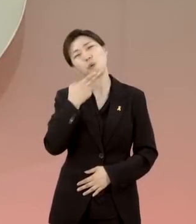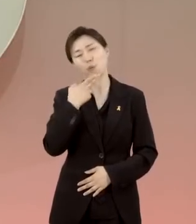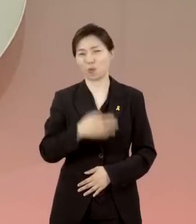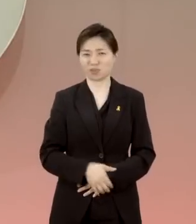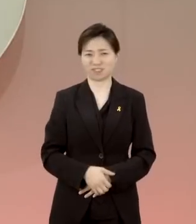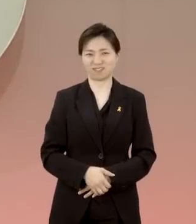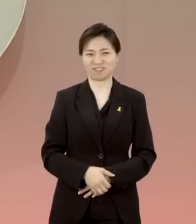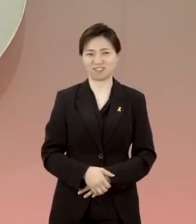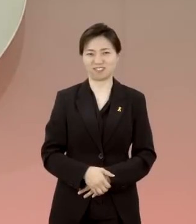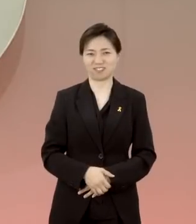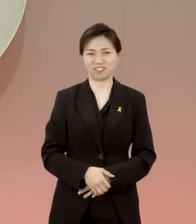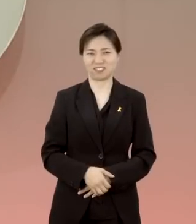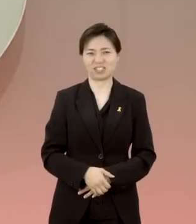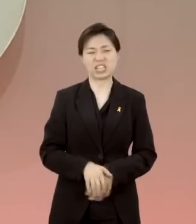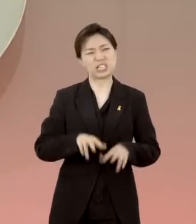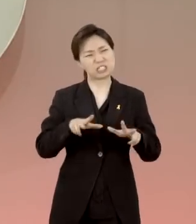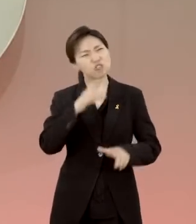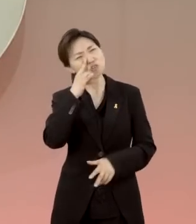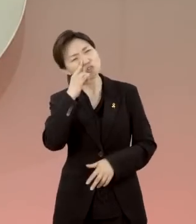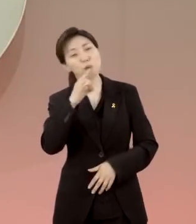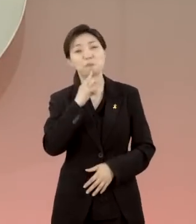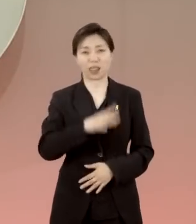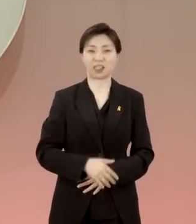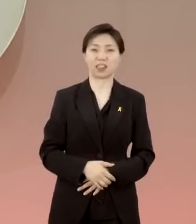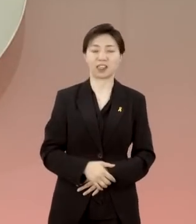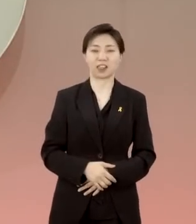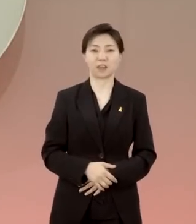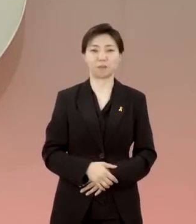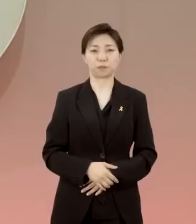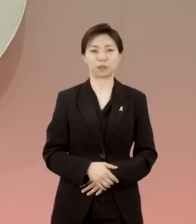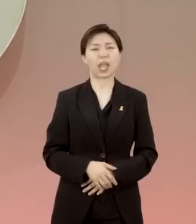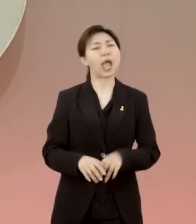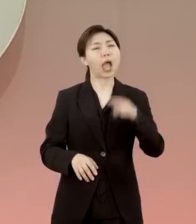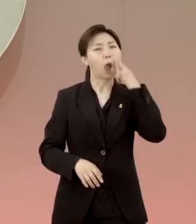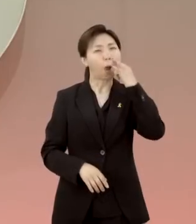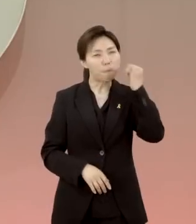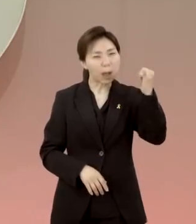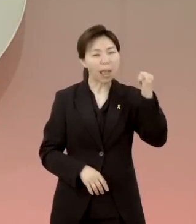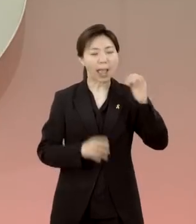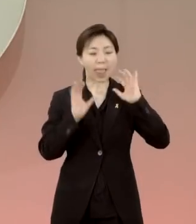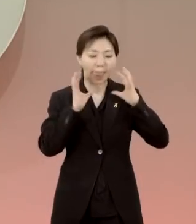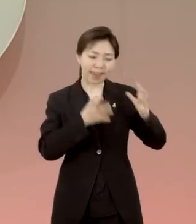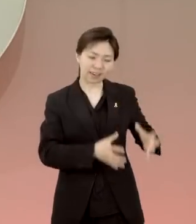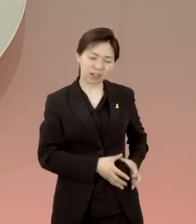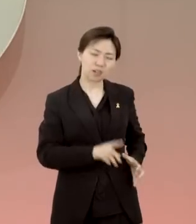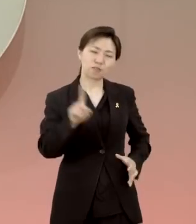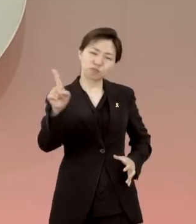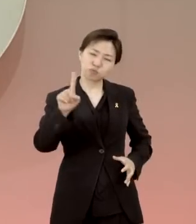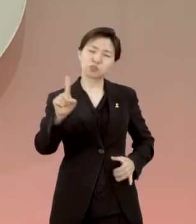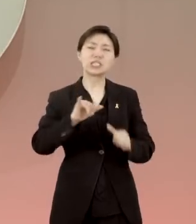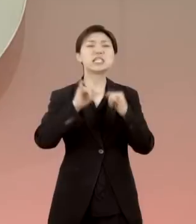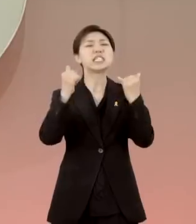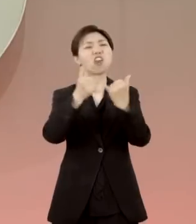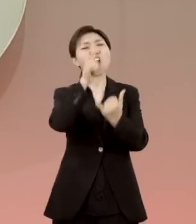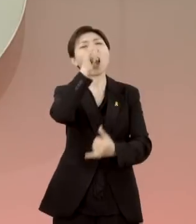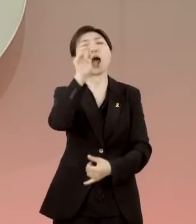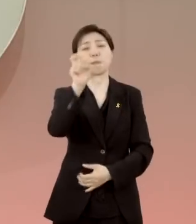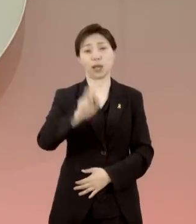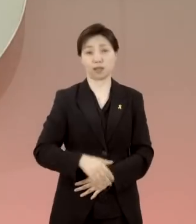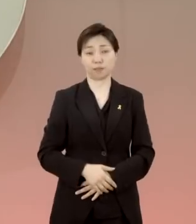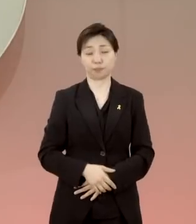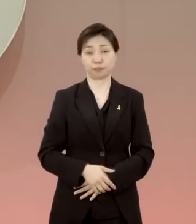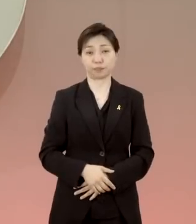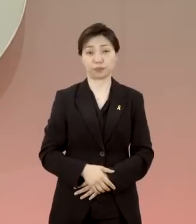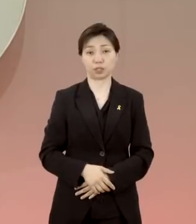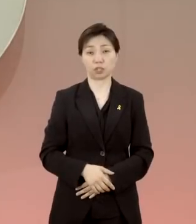제가 없었어요 제가 있었으면 여쭤봤을 텐데 근데 그것도 뭔가 인연법이 있었겠죠 우리 불교는 모든게